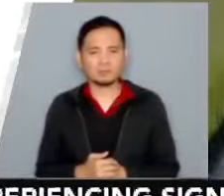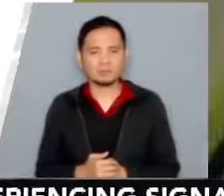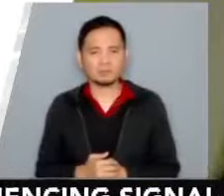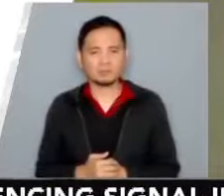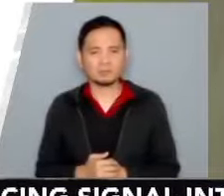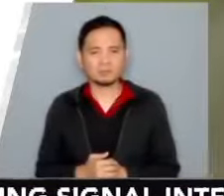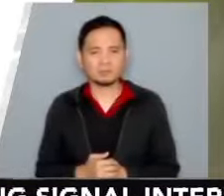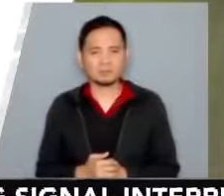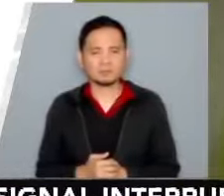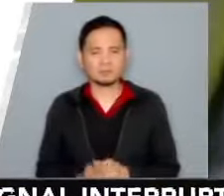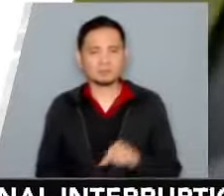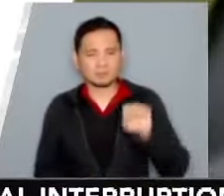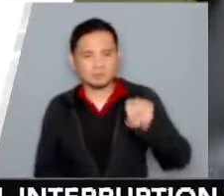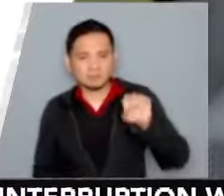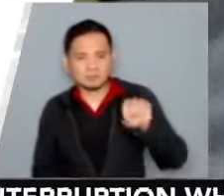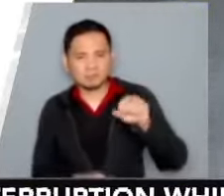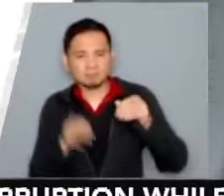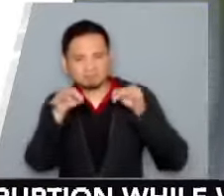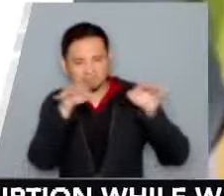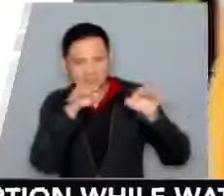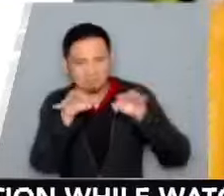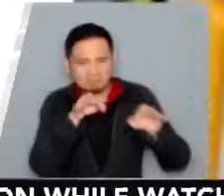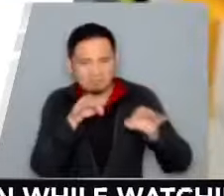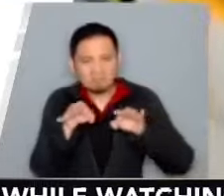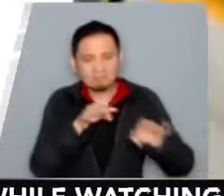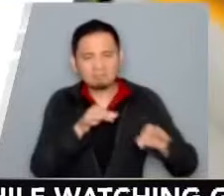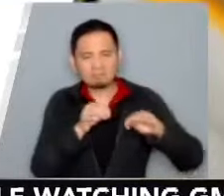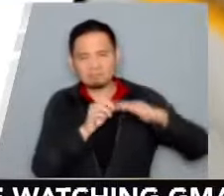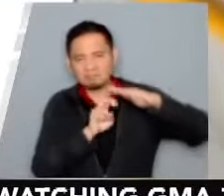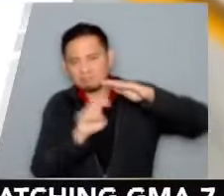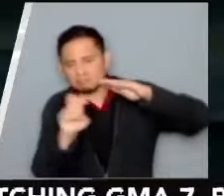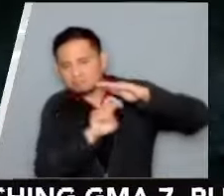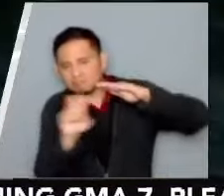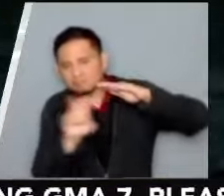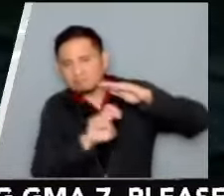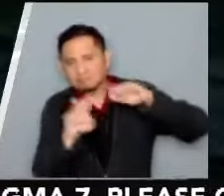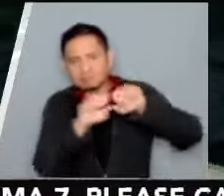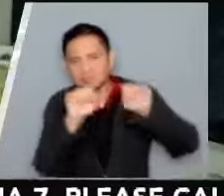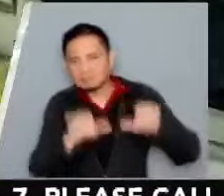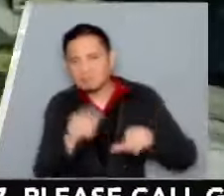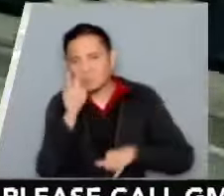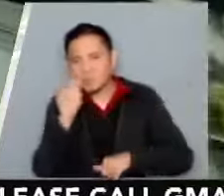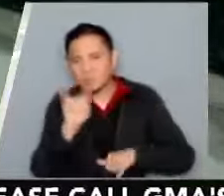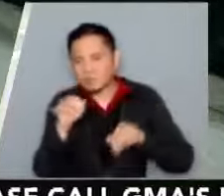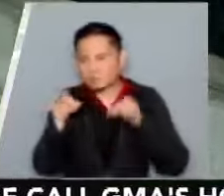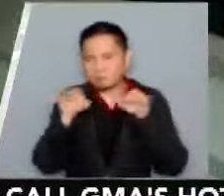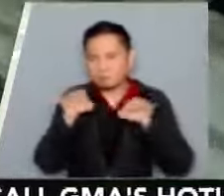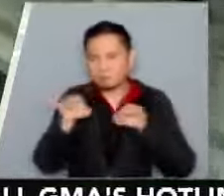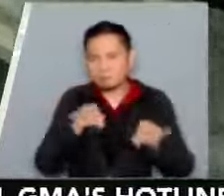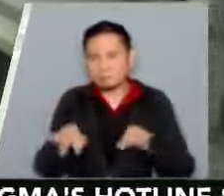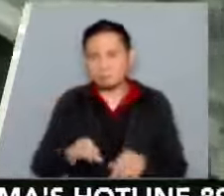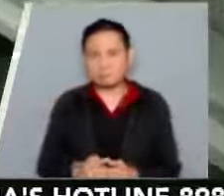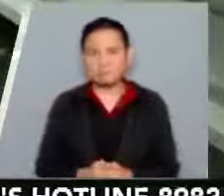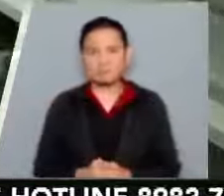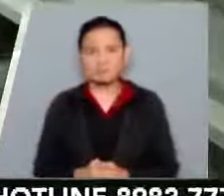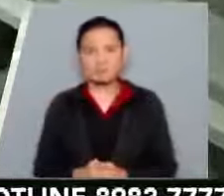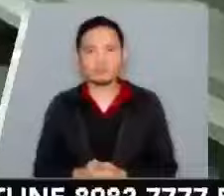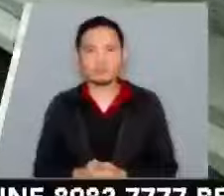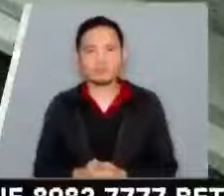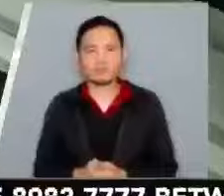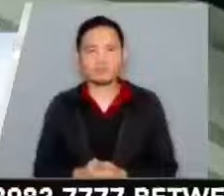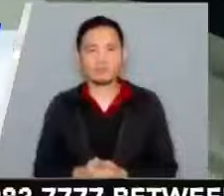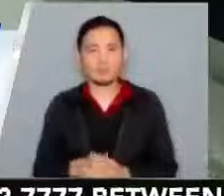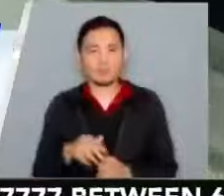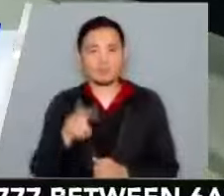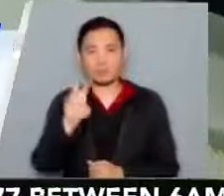na fresh air, meron tayong ventilation system, napasok dito sa loob. Kapag natapos na ang proyekto sa taong